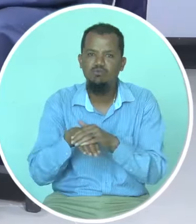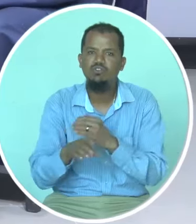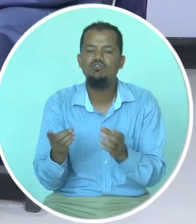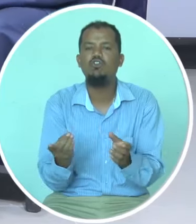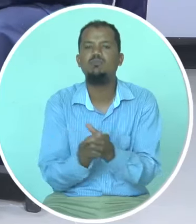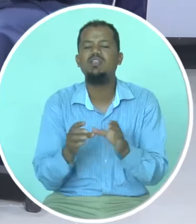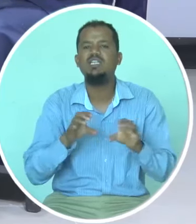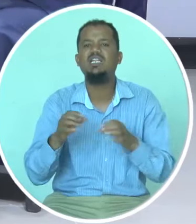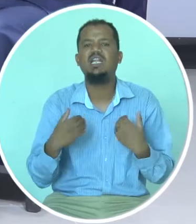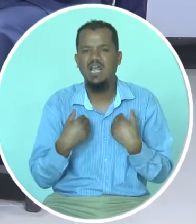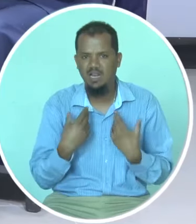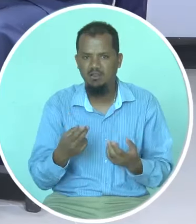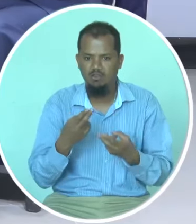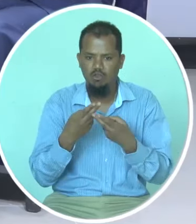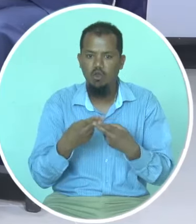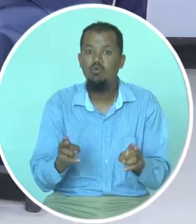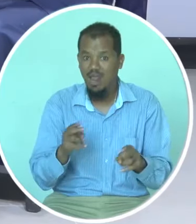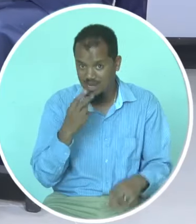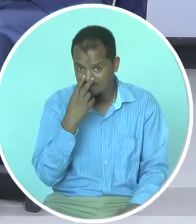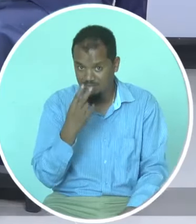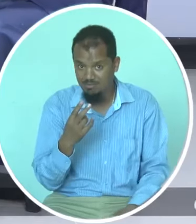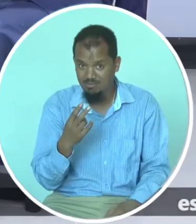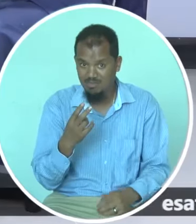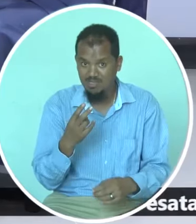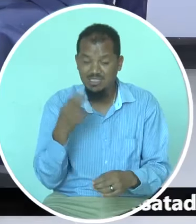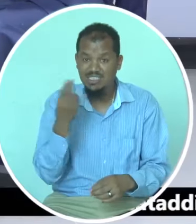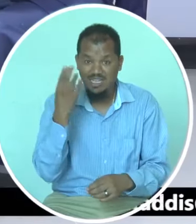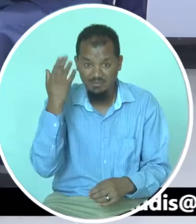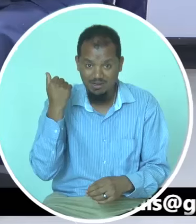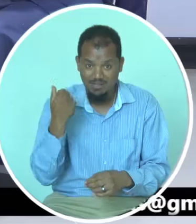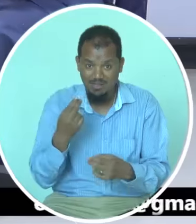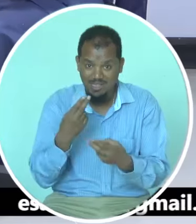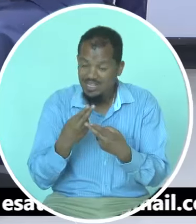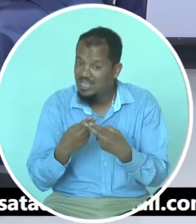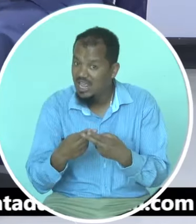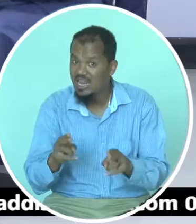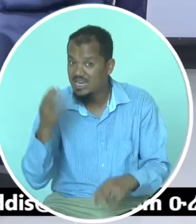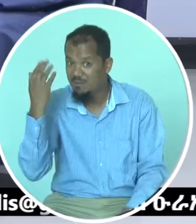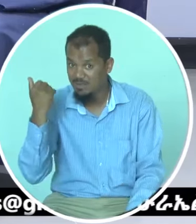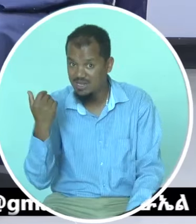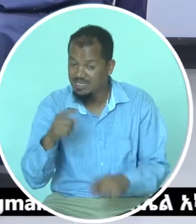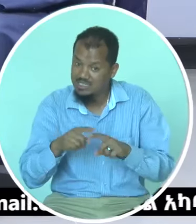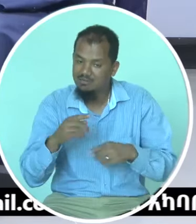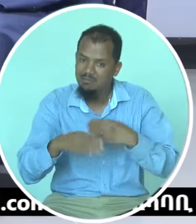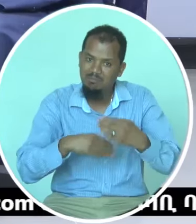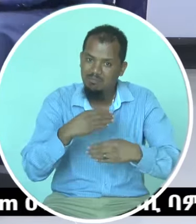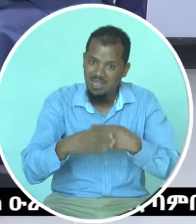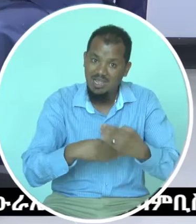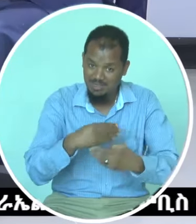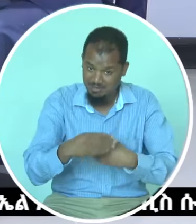እዛውስ ዶክመንት የተደረገ አለ እንቁላለም ያየነው እንደሆነ ስንጠቀም የነበረው ይሄንን ነበር ግን